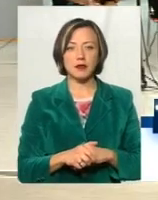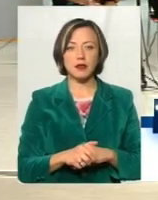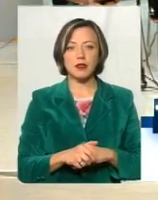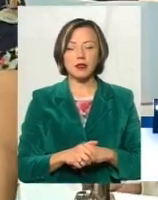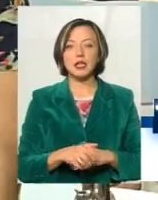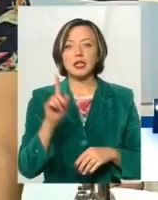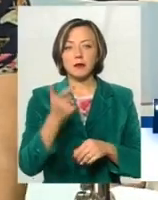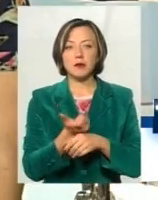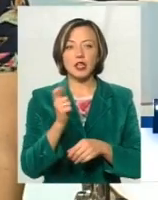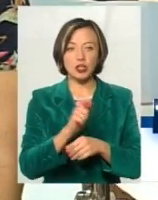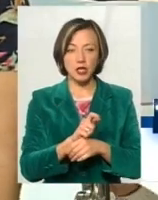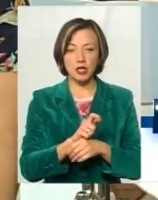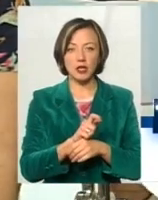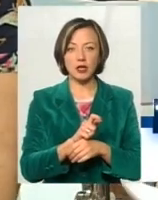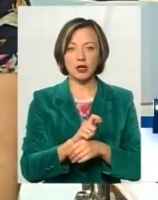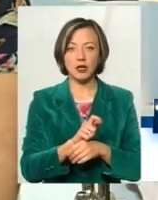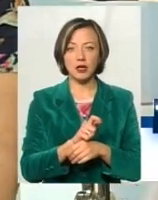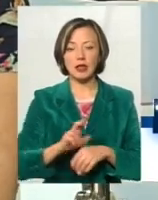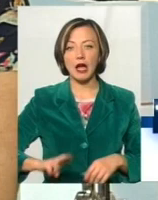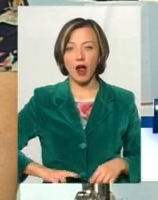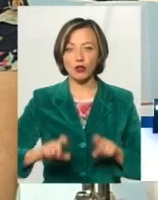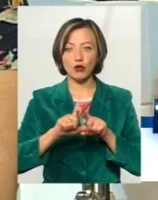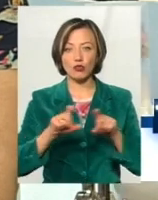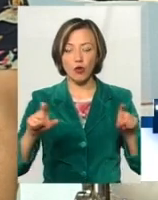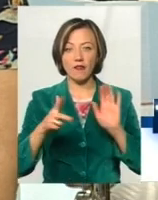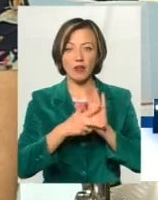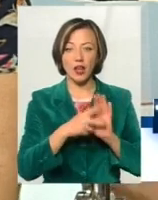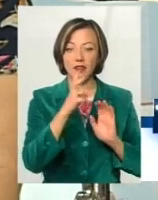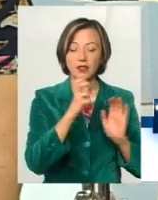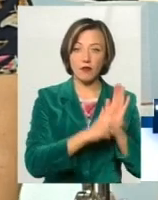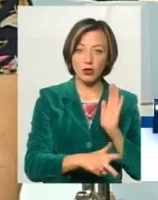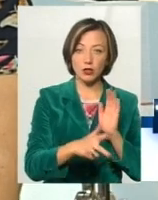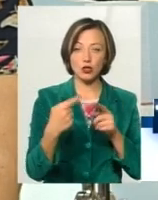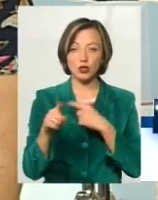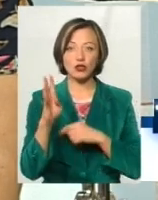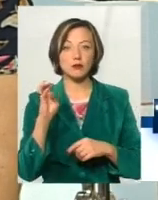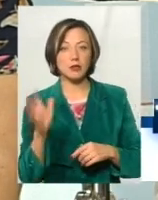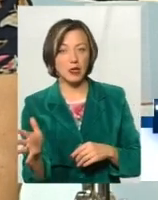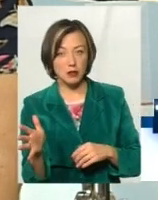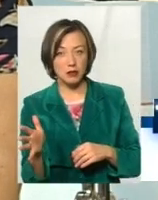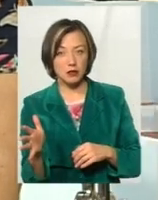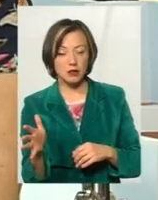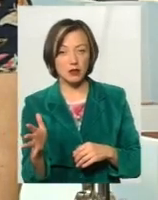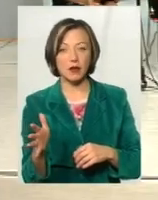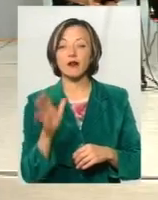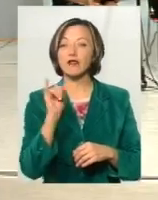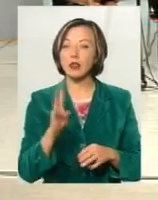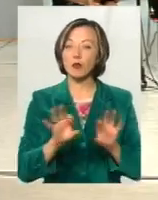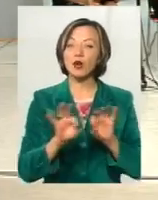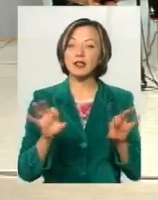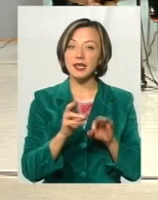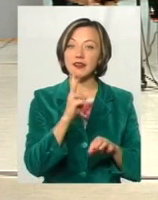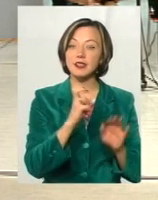вибачаюсь, тим більше директор 8-ї школи каже, що одним 280, а другим 450. Ну, він пояснив тому,